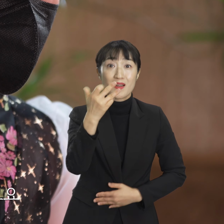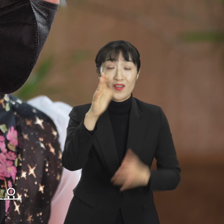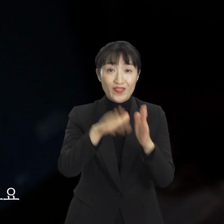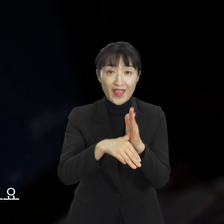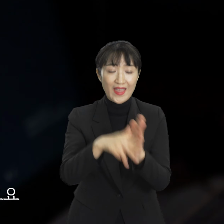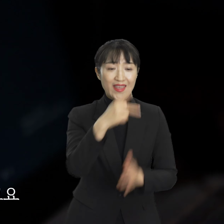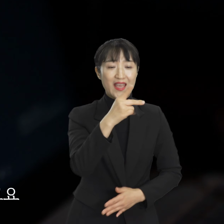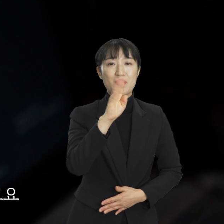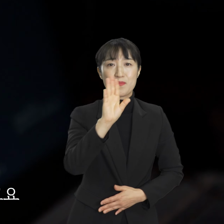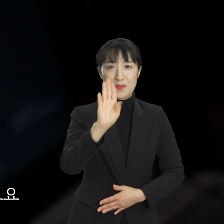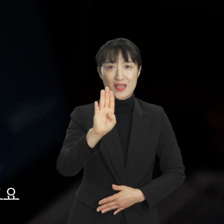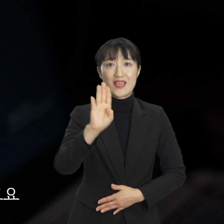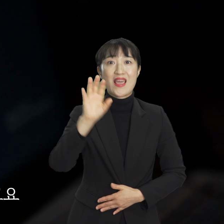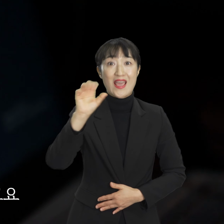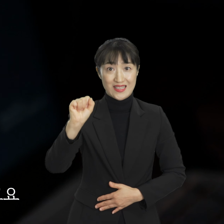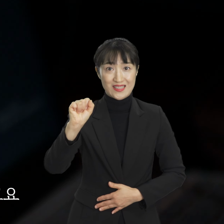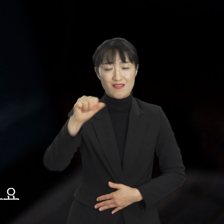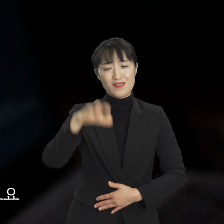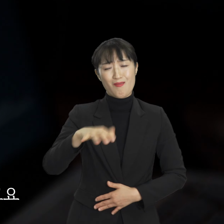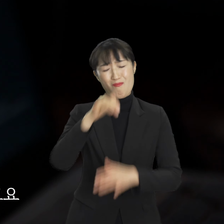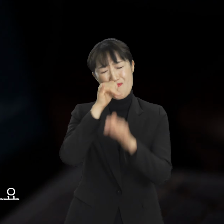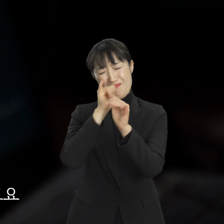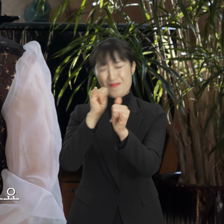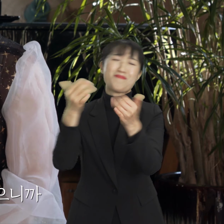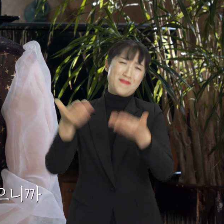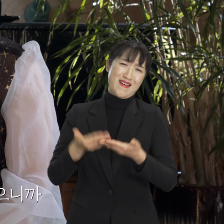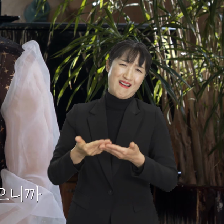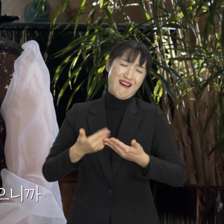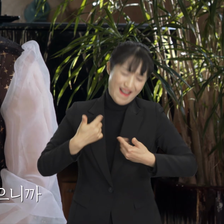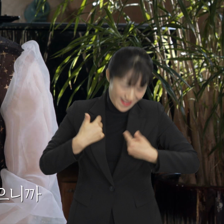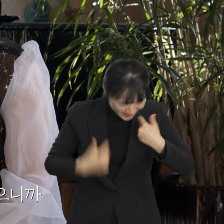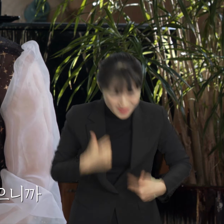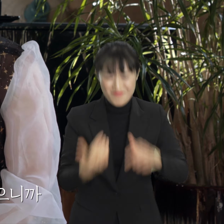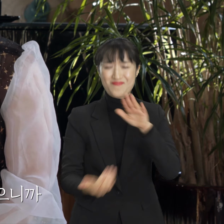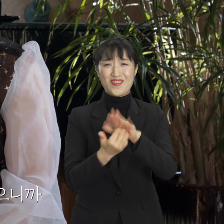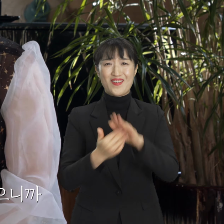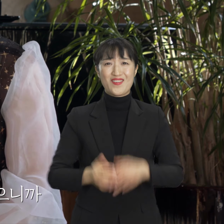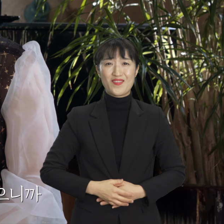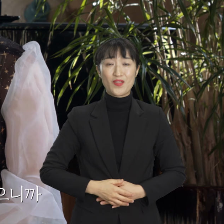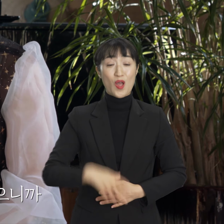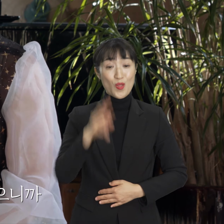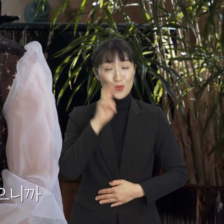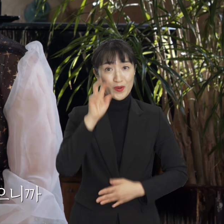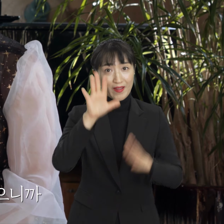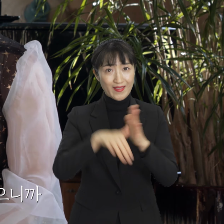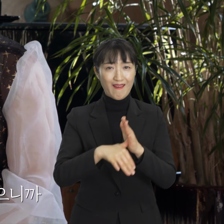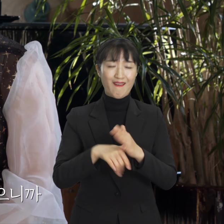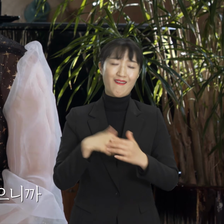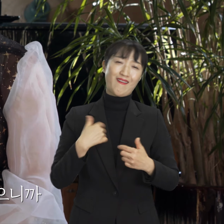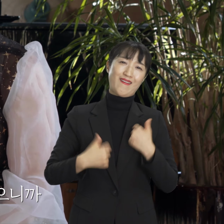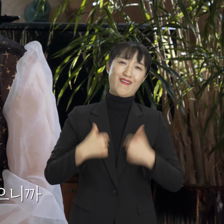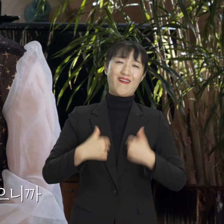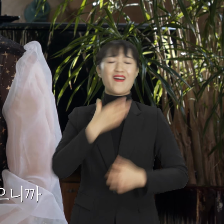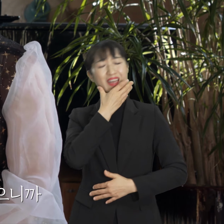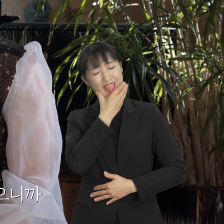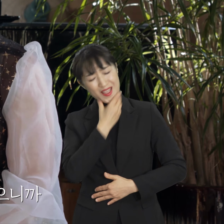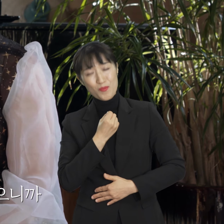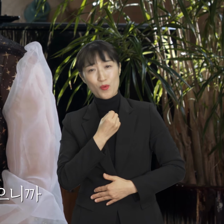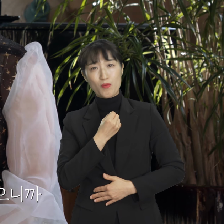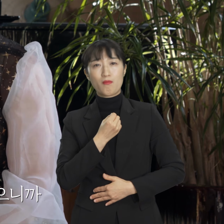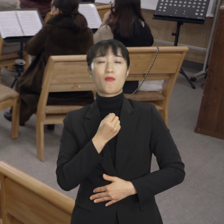kbs에서 받았던게 가장 기뻤고요 노래할 때만큼은 가장 즐겁고 행복하고 더